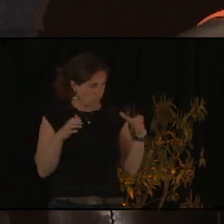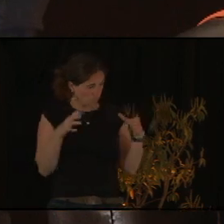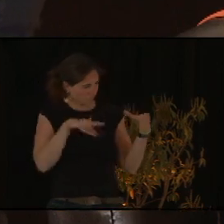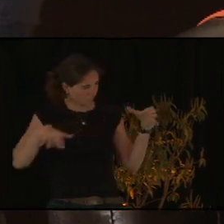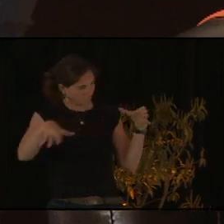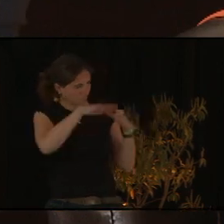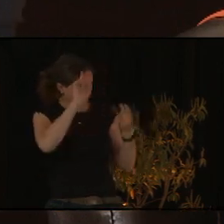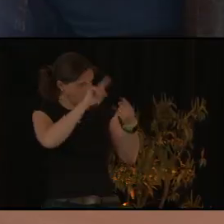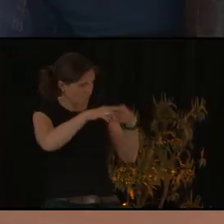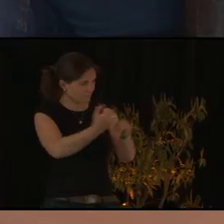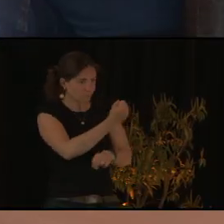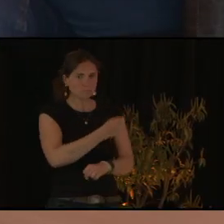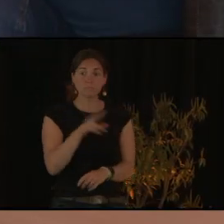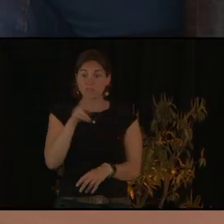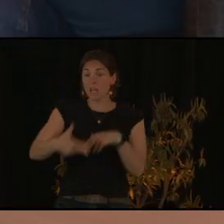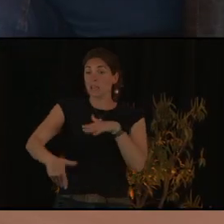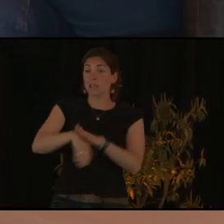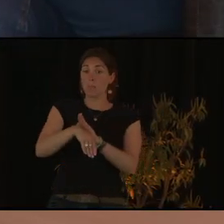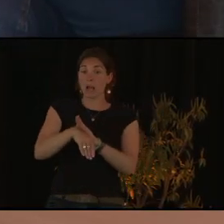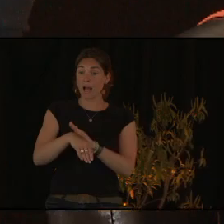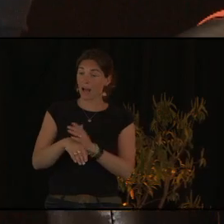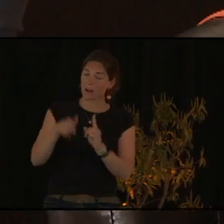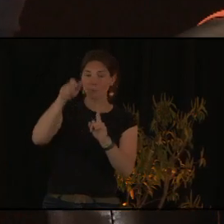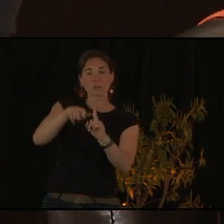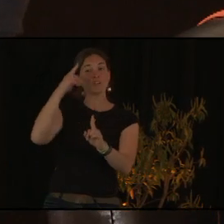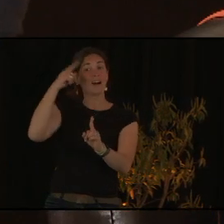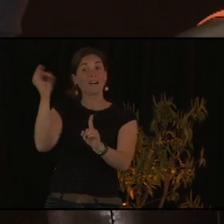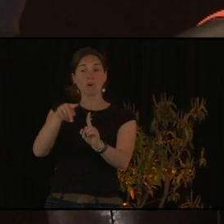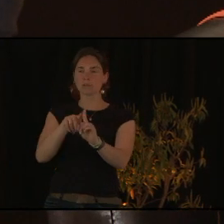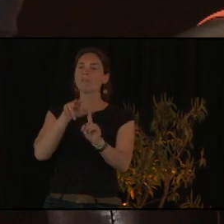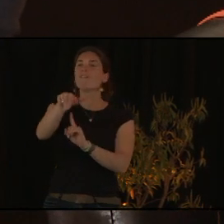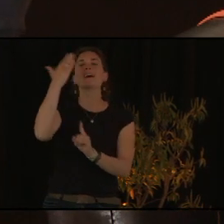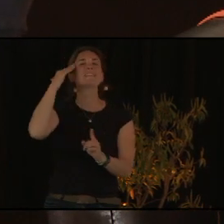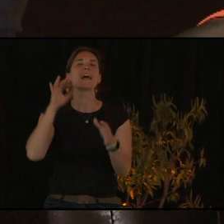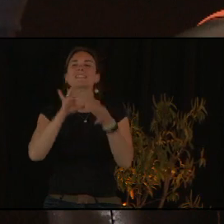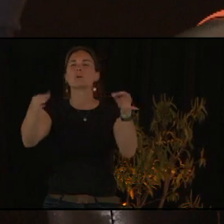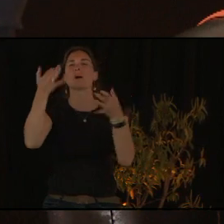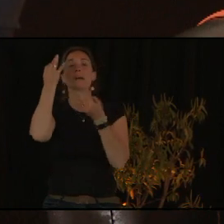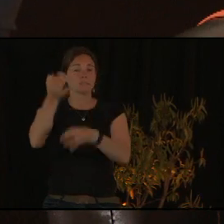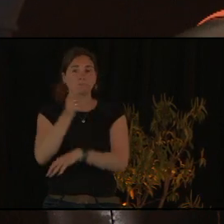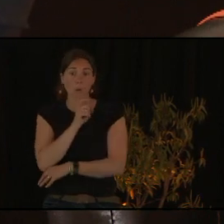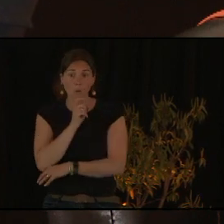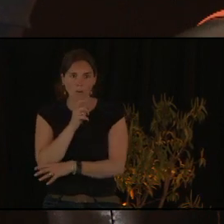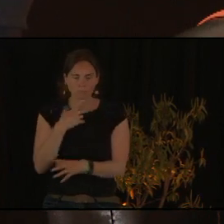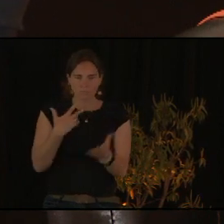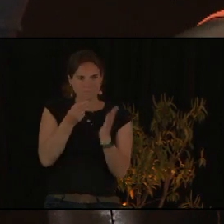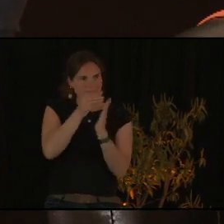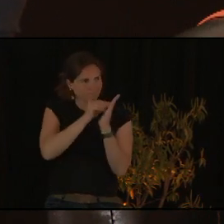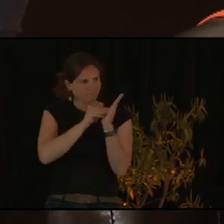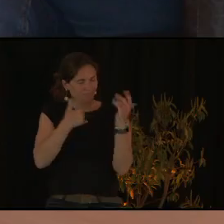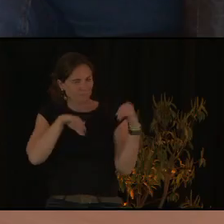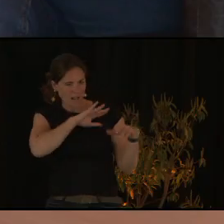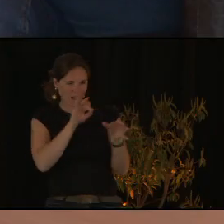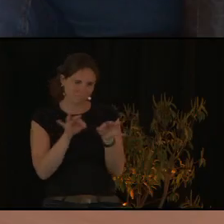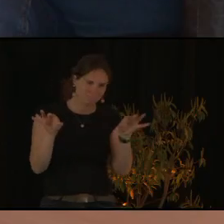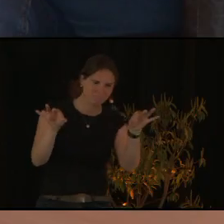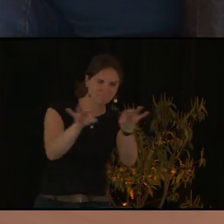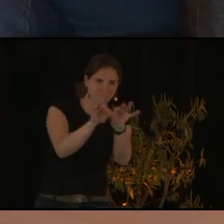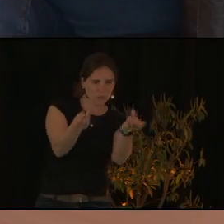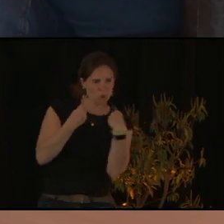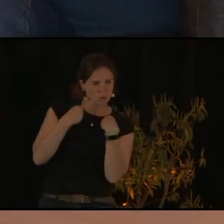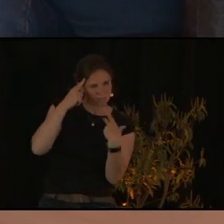au départ, je ne savais vraiment pas ce qui allait leur arriver. Et donc c'est un peu une expérience avec ce paysage-là, à la